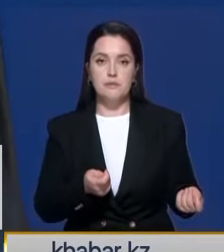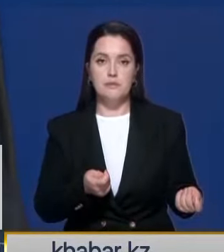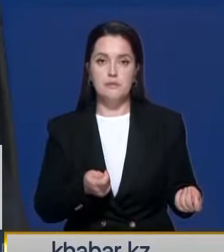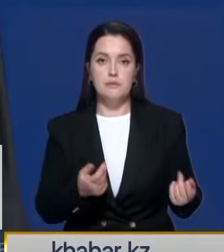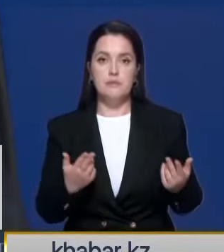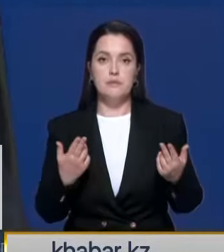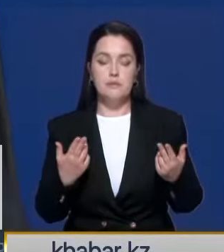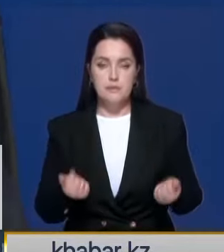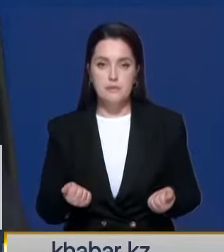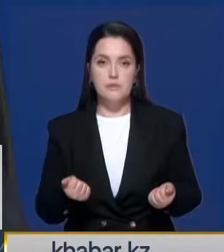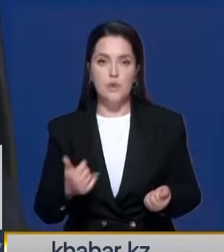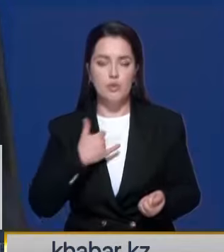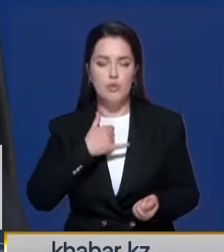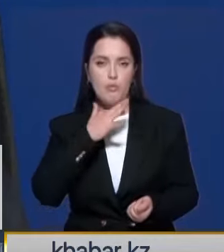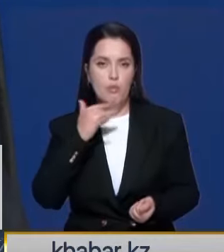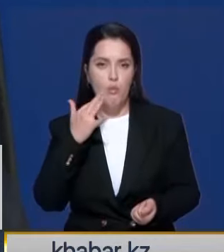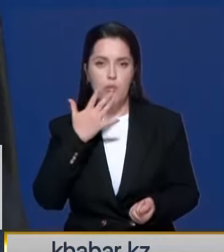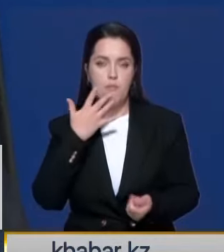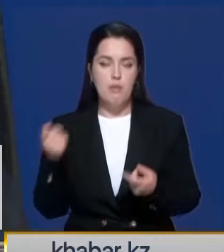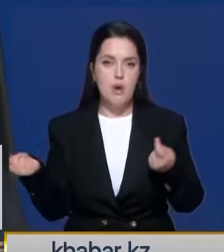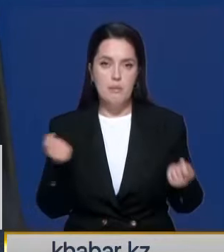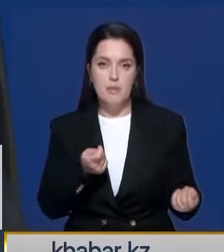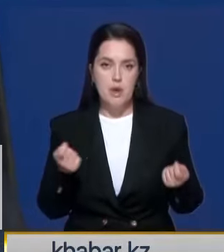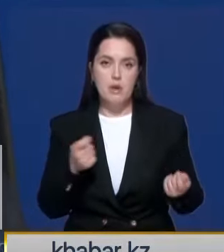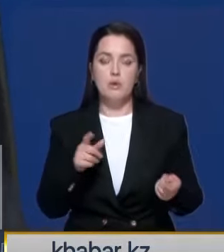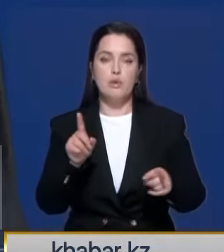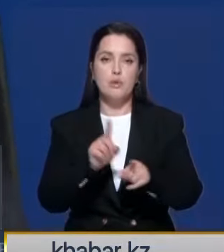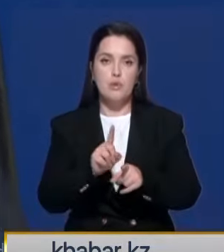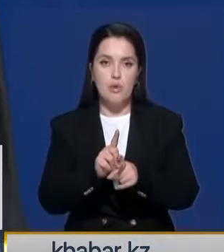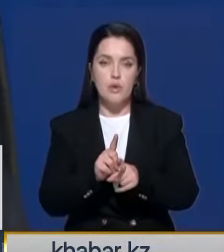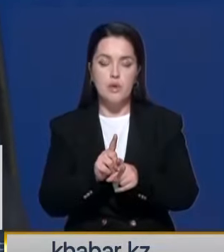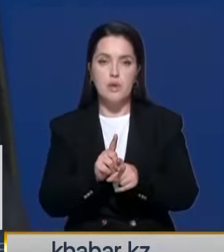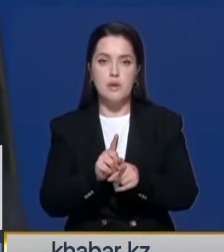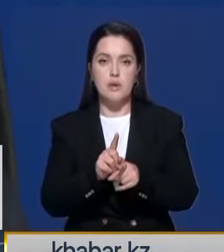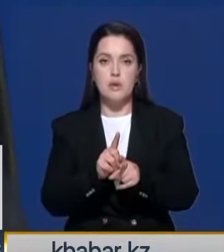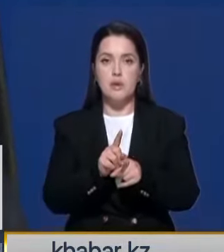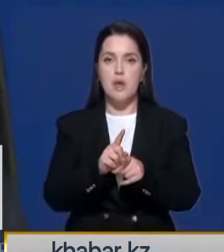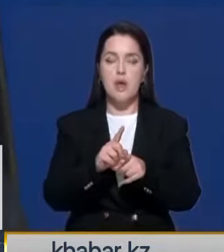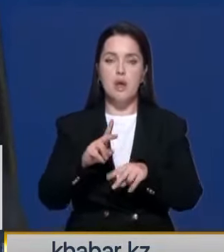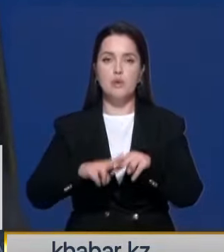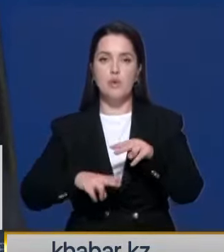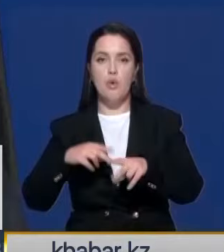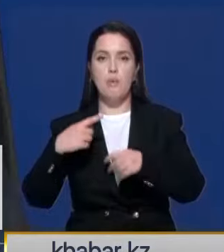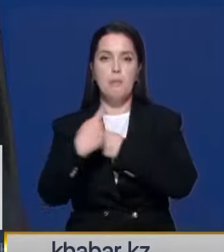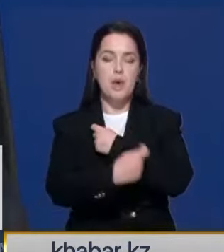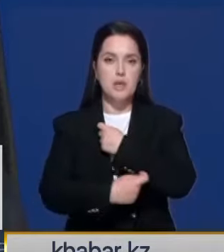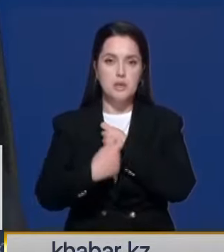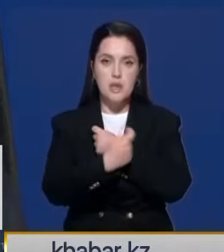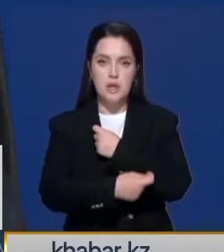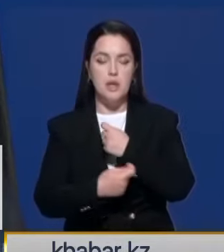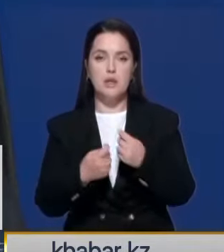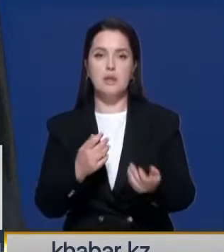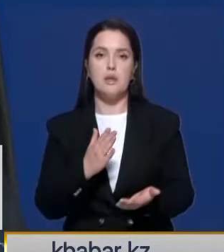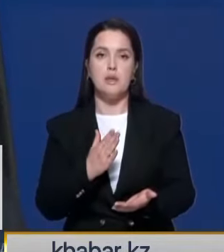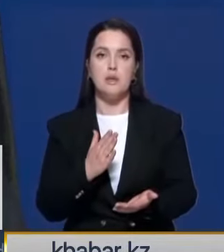есть импортозависимость у нас по непродовольственным товарам, в первую очередь это стройматериалы,